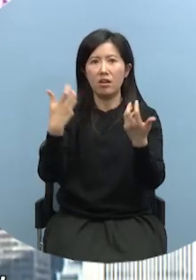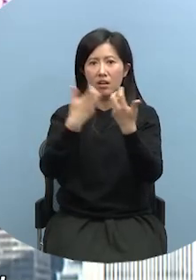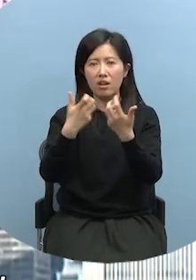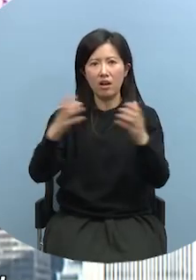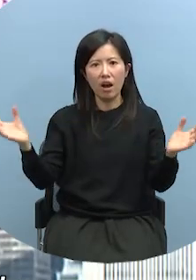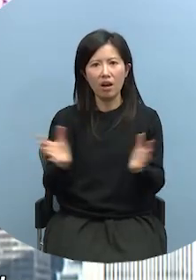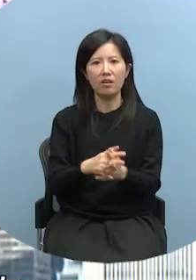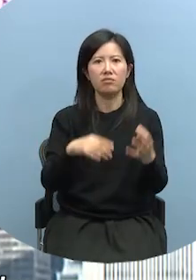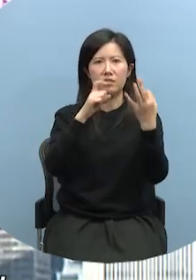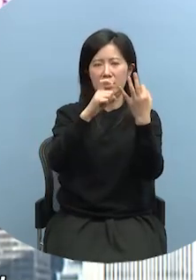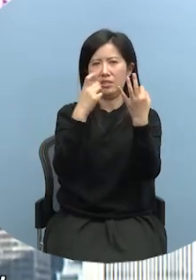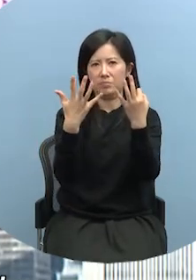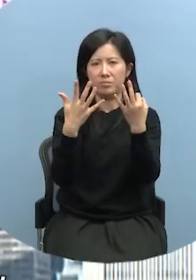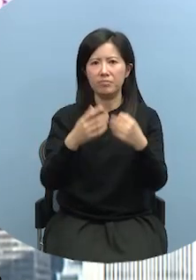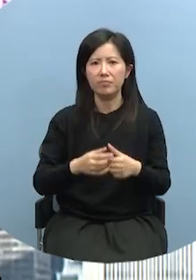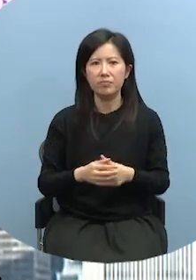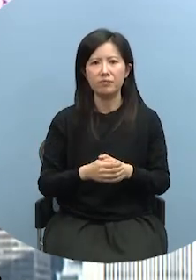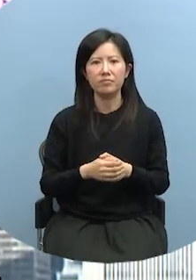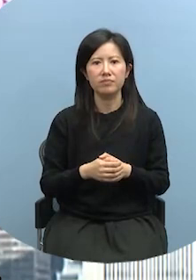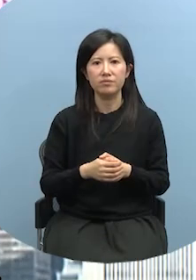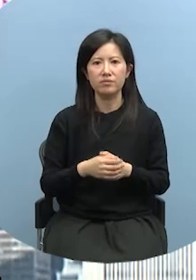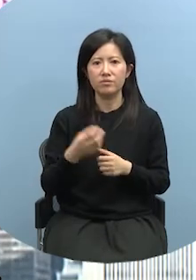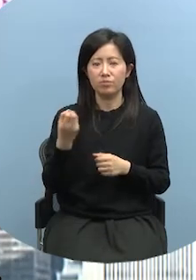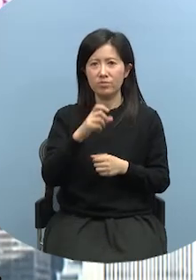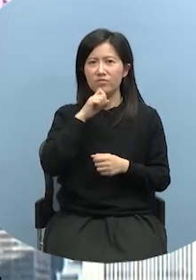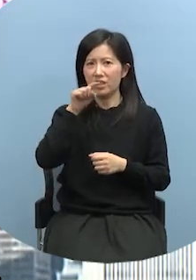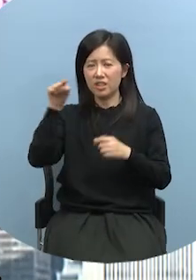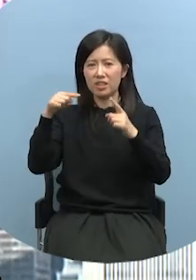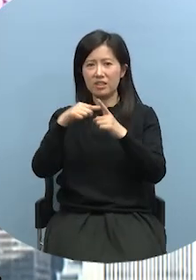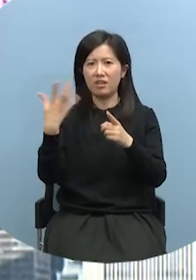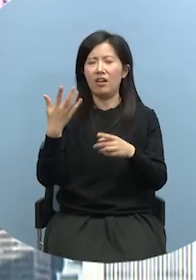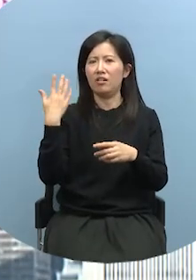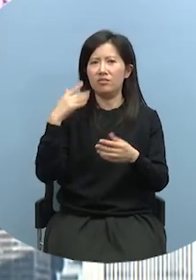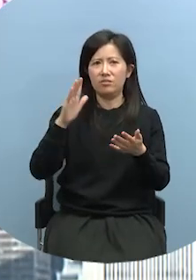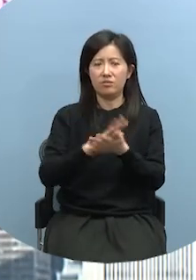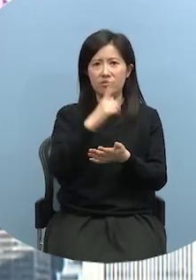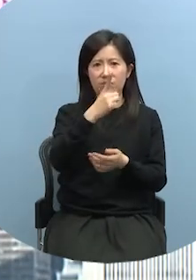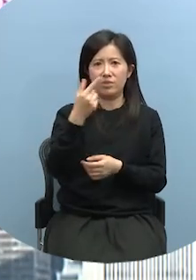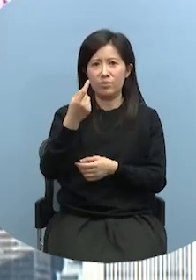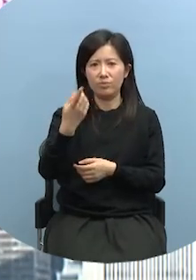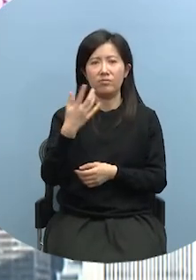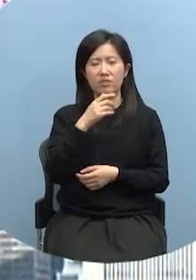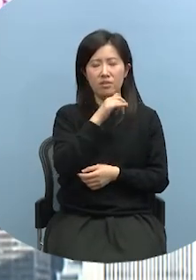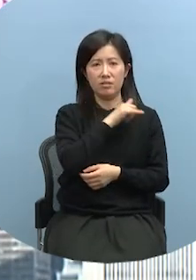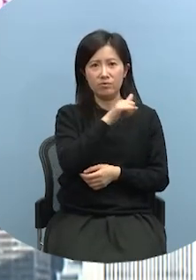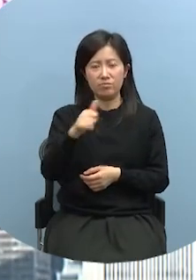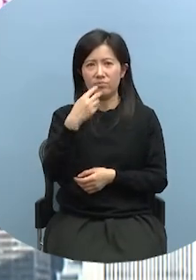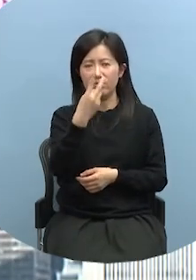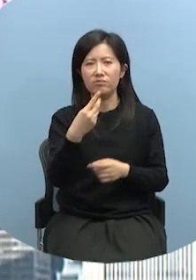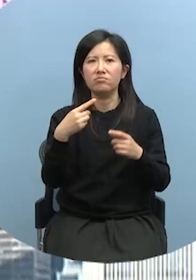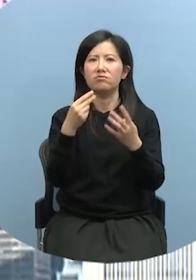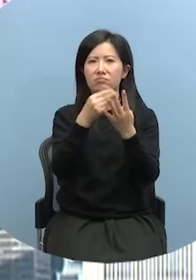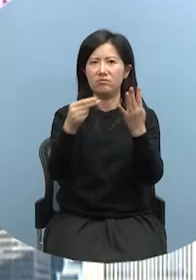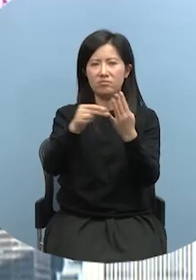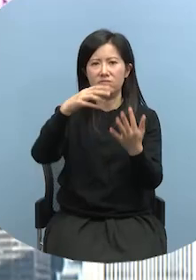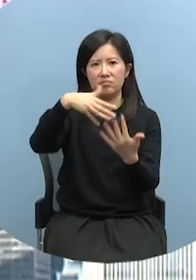到395次。亦都有人咧喺近呢一年半嘅時間探訪多達47名嘅囚犯，次數係